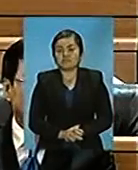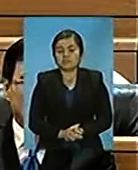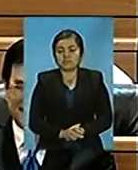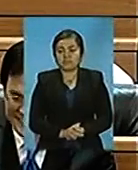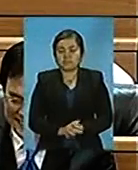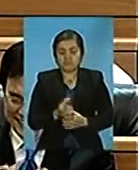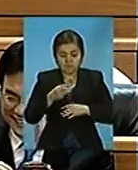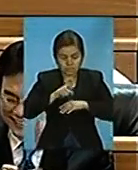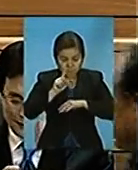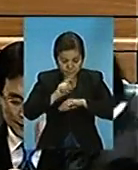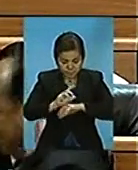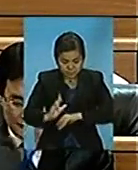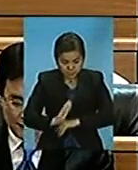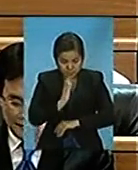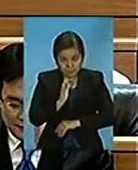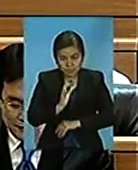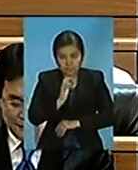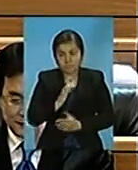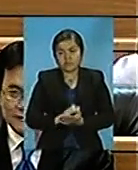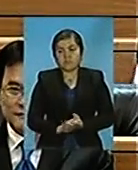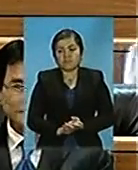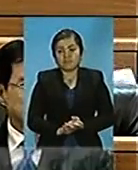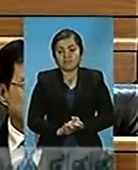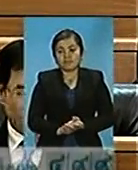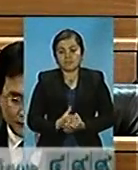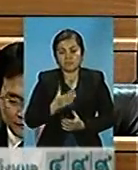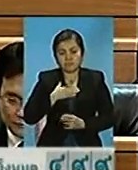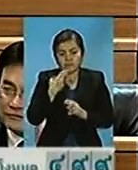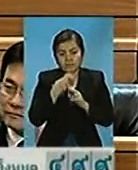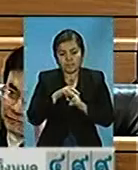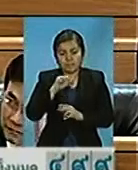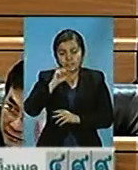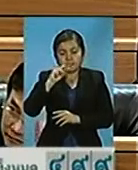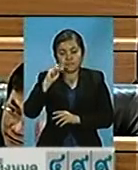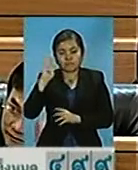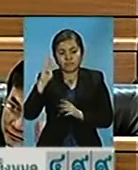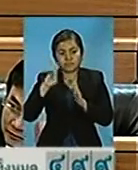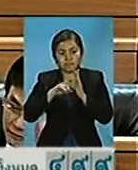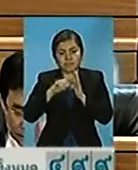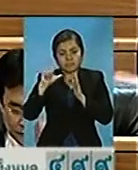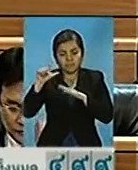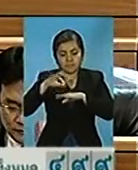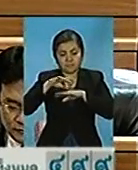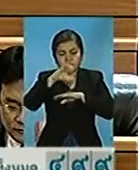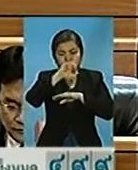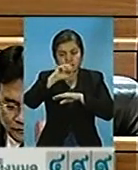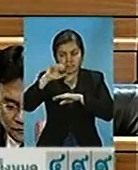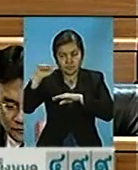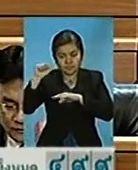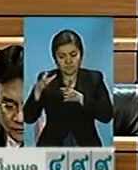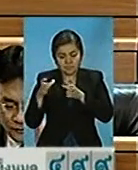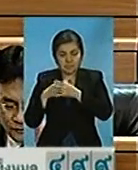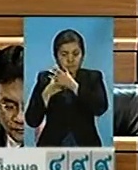กราบเรียนท่านประธานสภาที่เคารพครับกับผมนายสมบูรณ์อุทัยเวียนกุลสมาชิกสภาผู้แทนราษฎรจังหวัดตรังพรรคประชาธิปัต